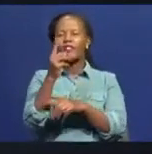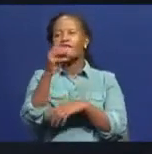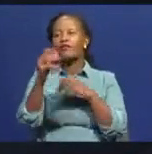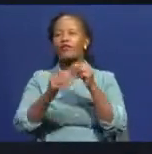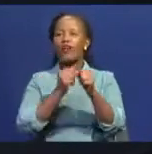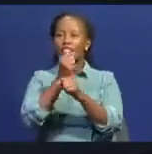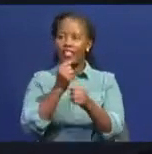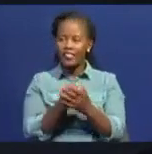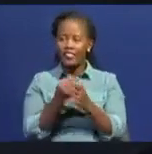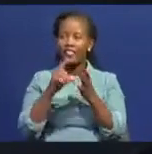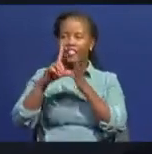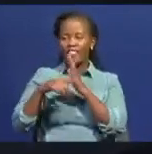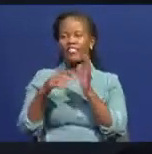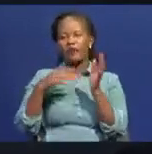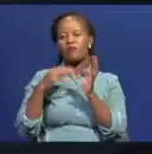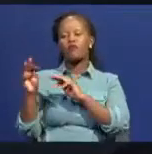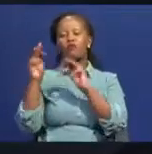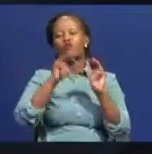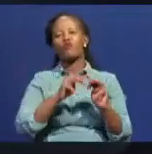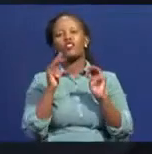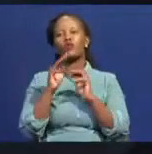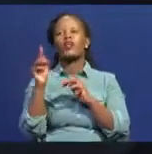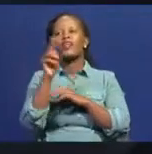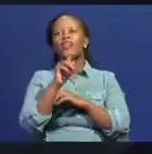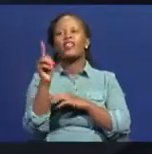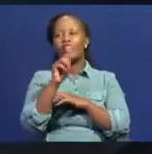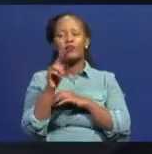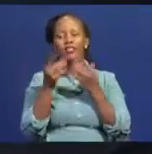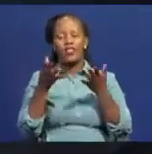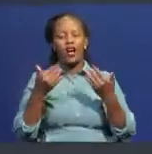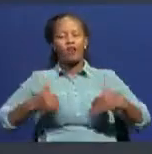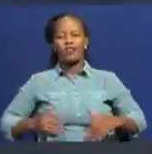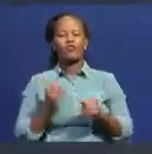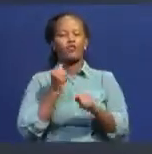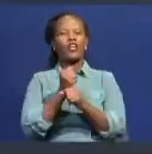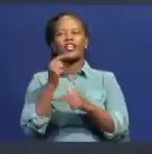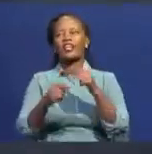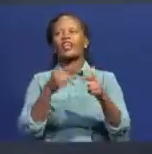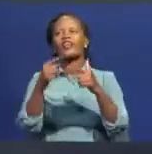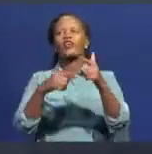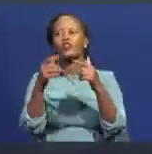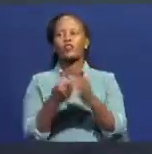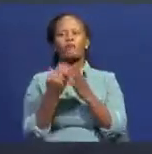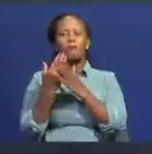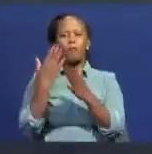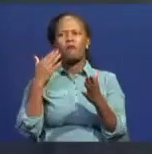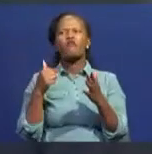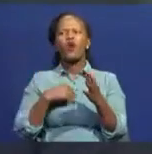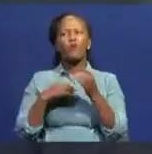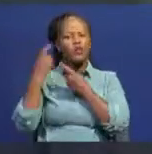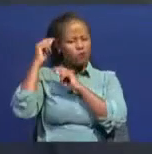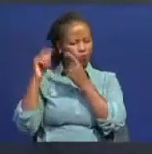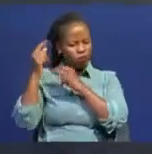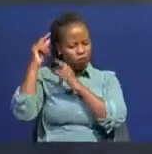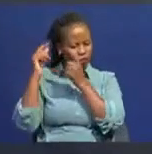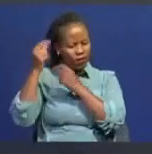Toka hapo hivyo nikakuja huku Nairobi, ndio mimi hapa leo. Nilikuwa a salonist. So kuna chenye li